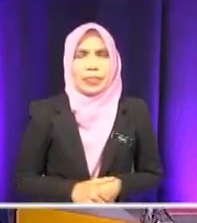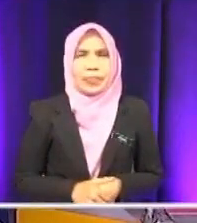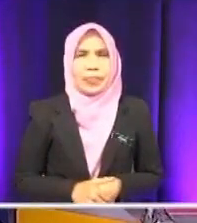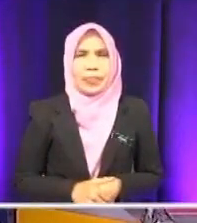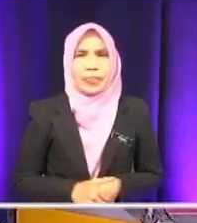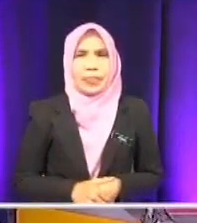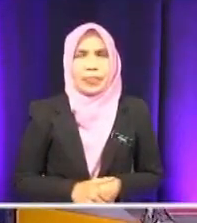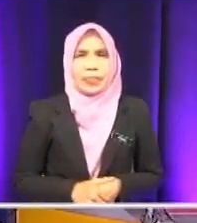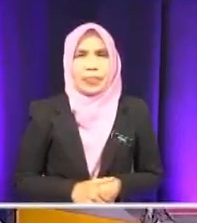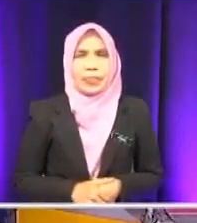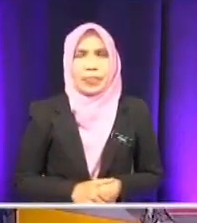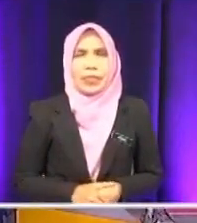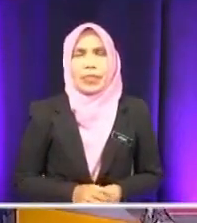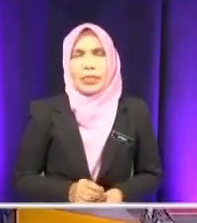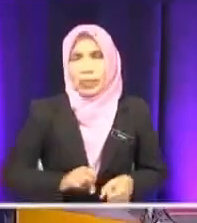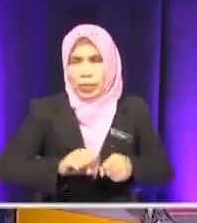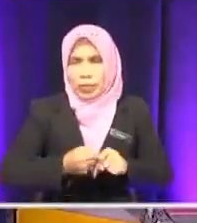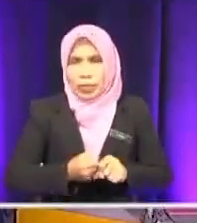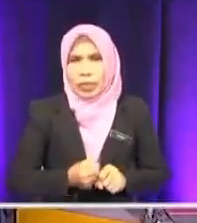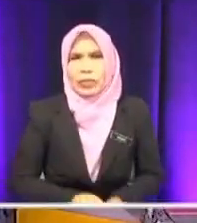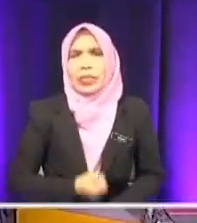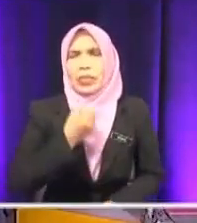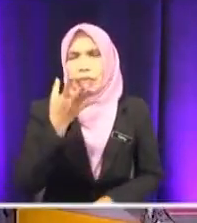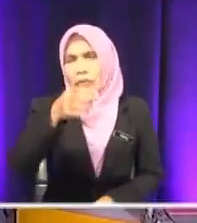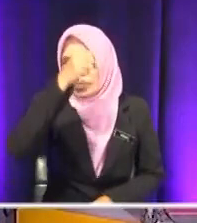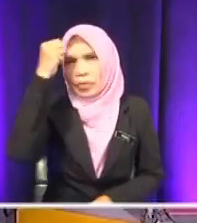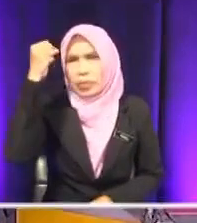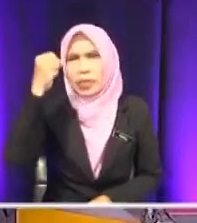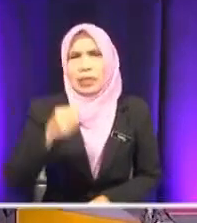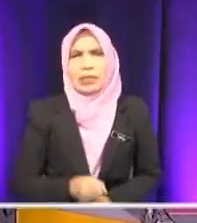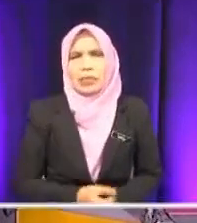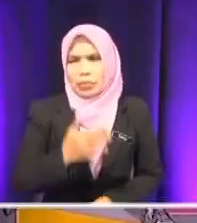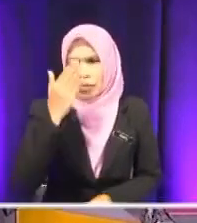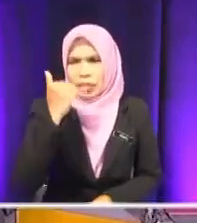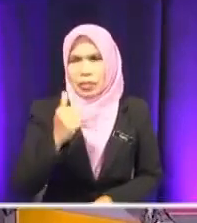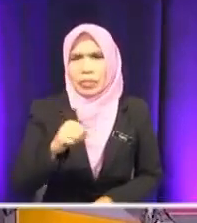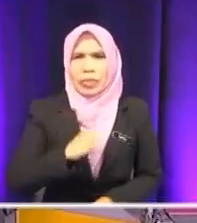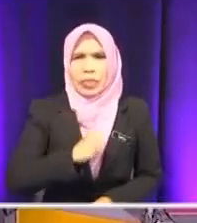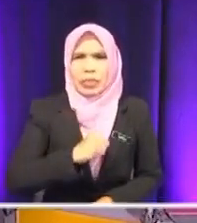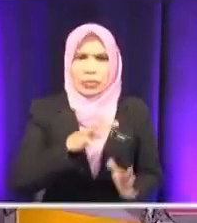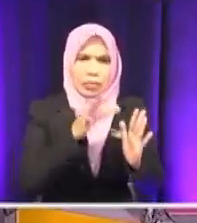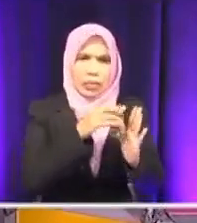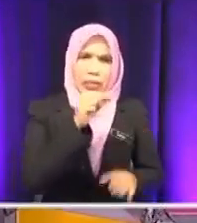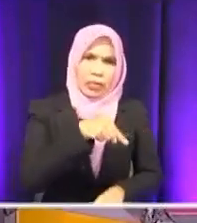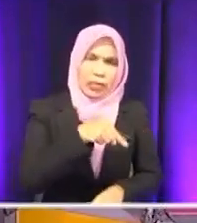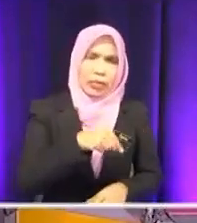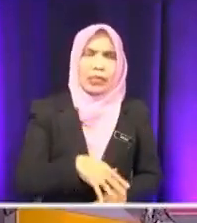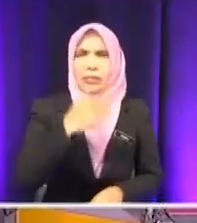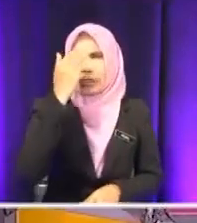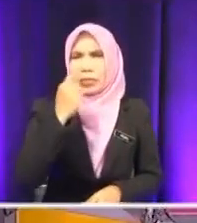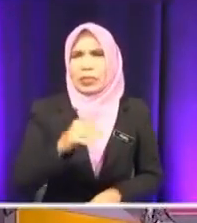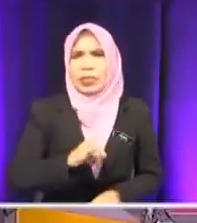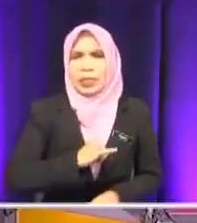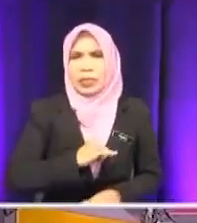supaya kita menyatukan Sebab kenapa aku pilih ini kenapa saya pilih ini Ini sebabnya ini ini